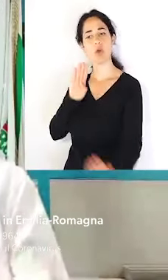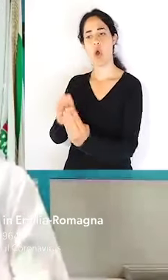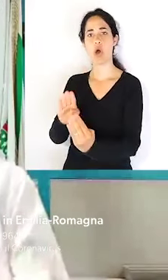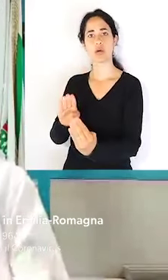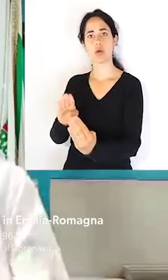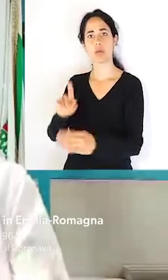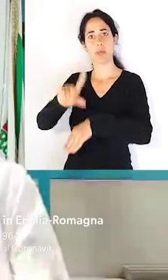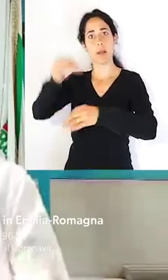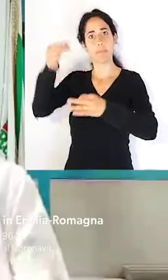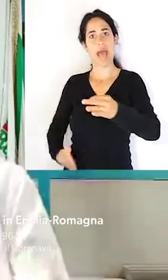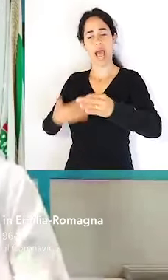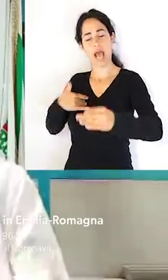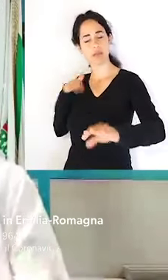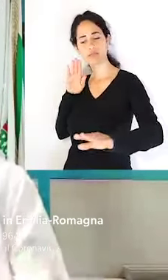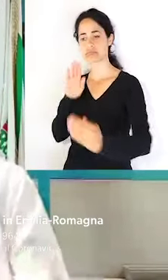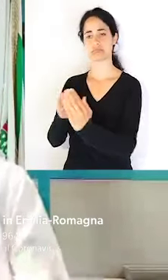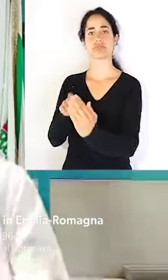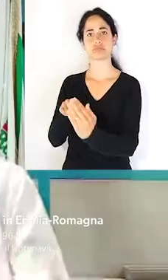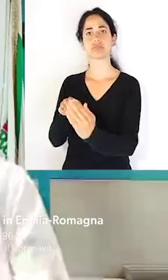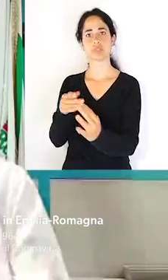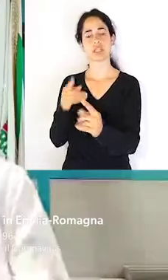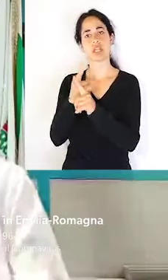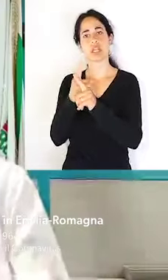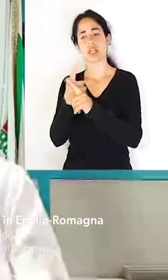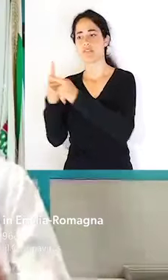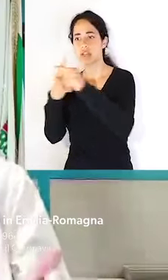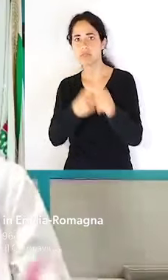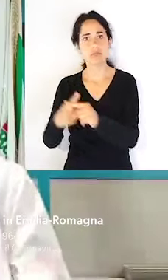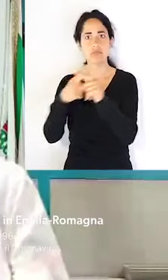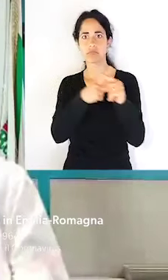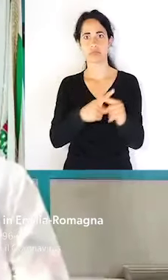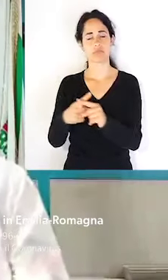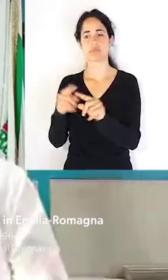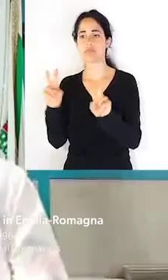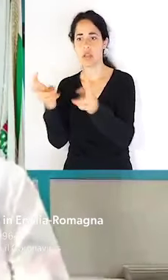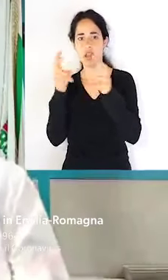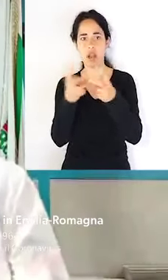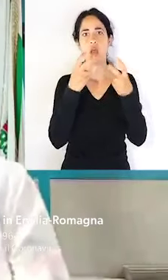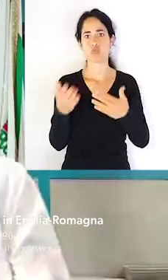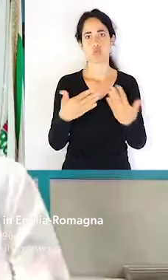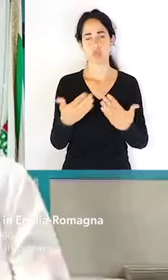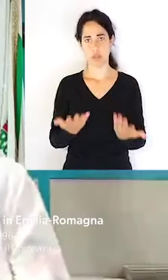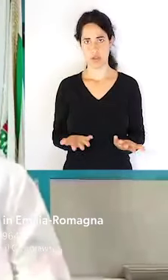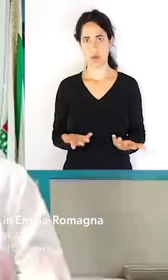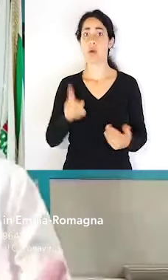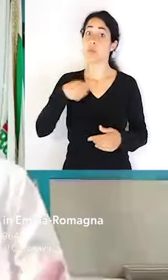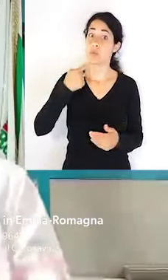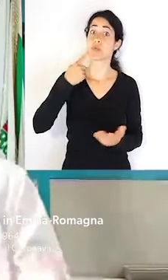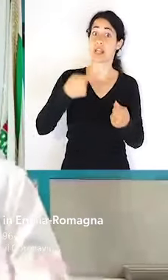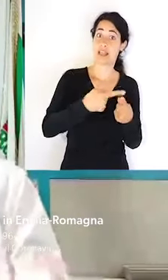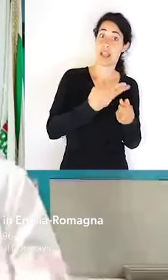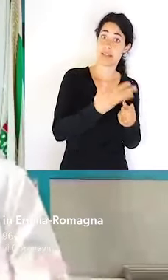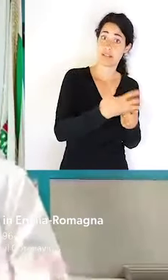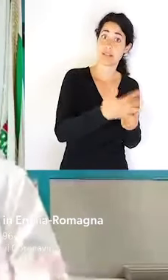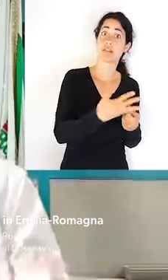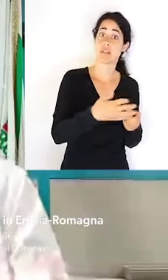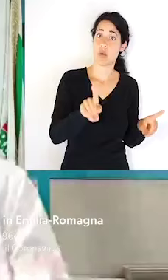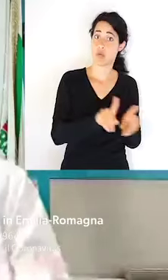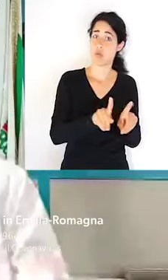reattivi, tempestivi nel tracciamento della stessa e anche con i test sierologici, perché entro